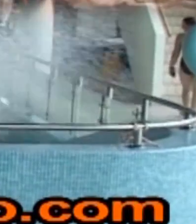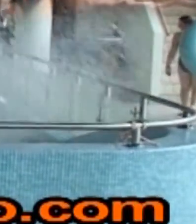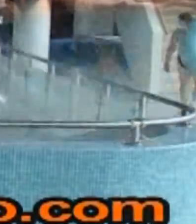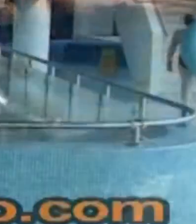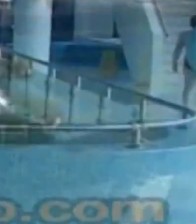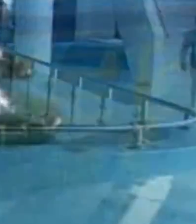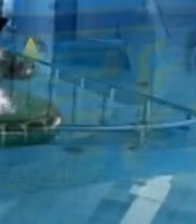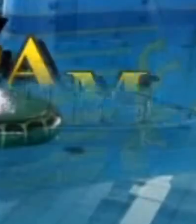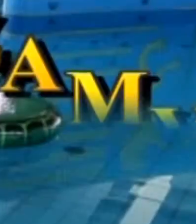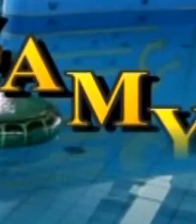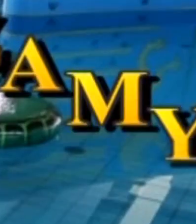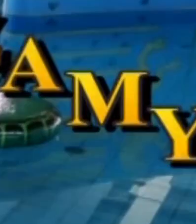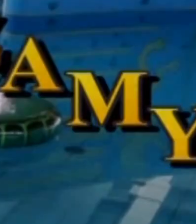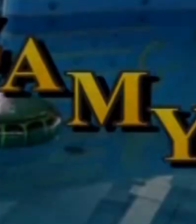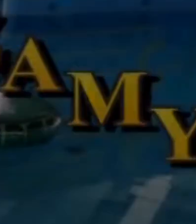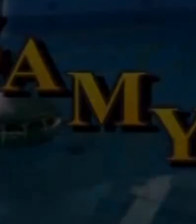www.aquaparkkutno.com.